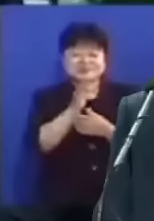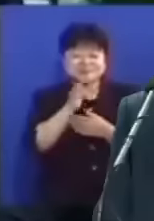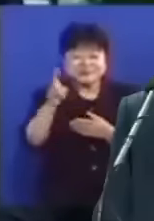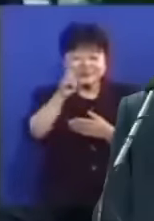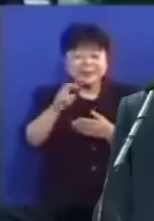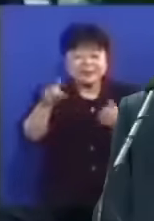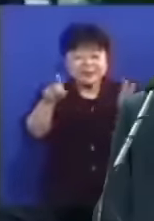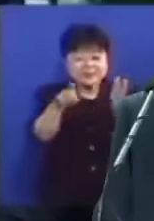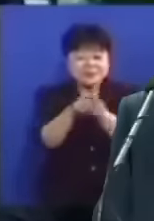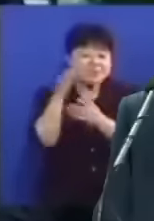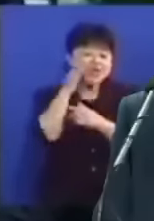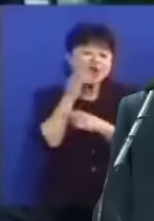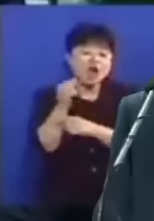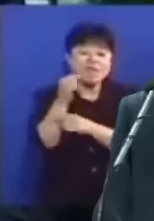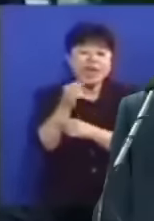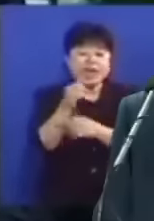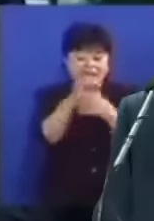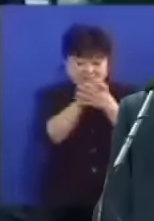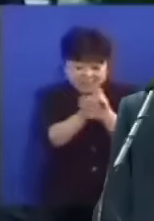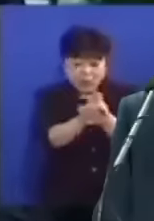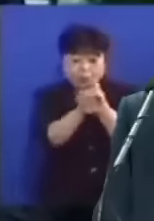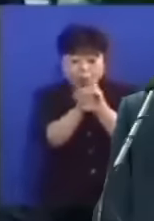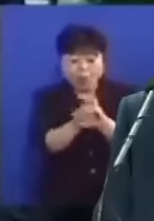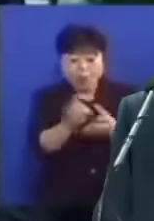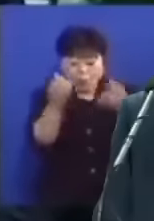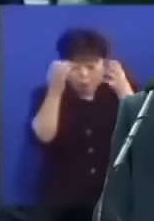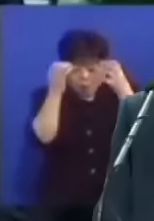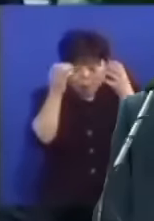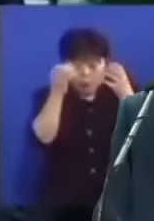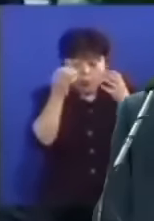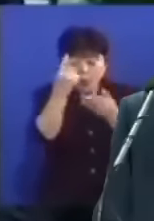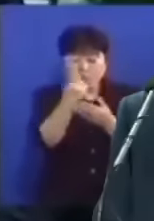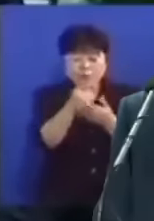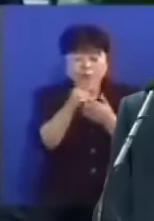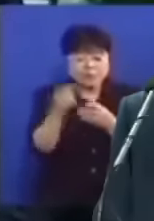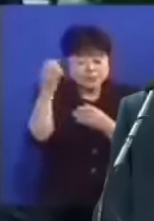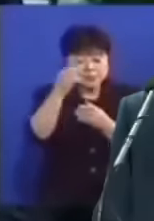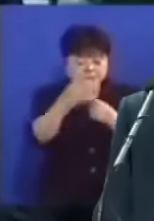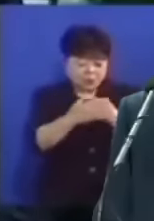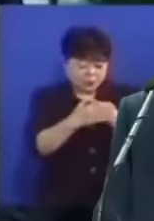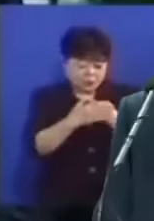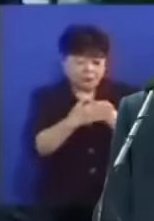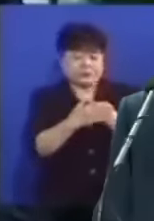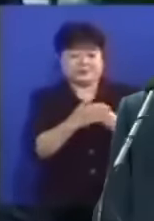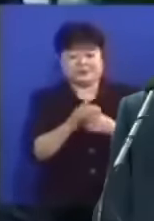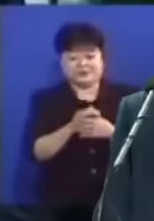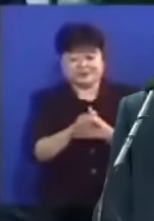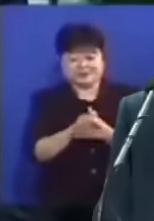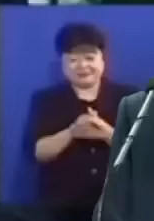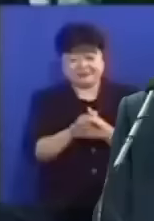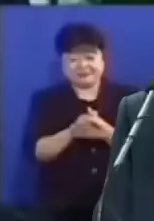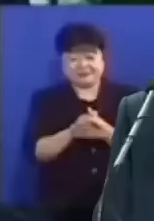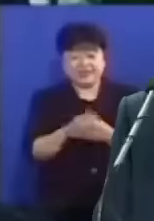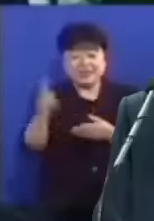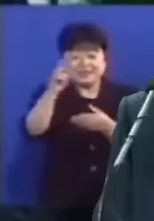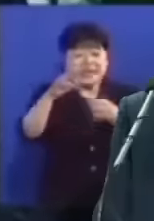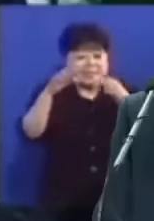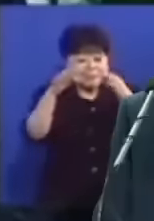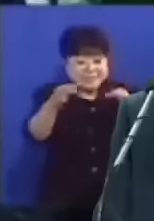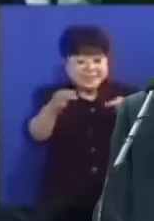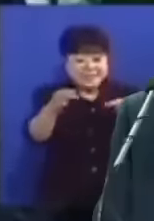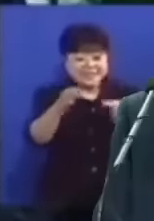찬미는 믿음의 열매입니다. 기도도 고통이 다가올 때 성령이 도와주시어 기도만 하는 것이 아니라